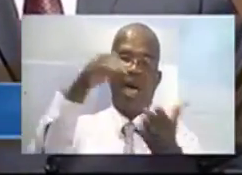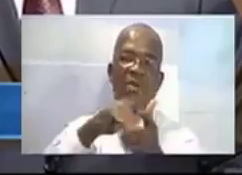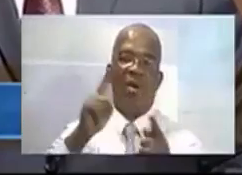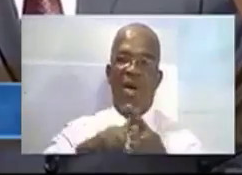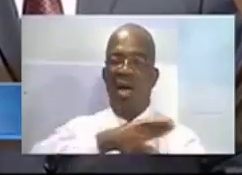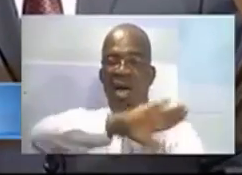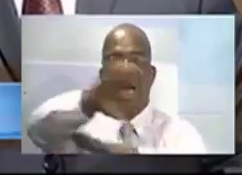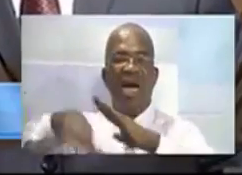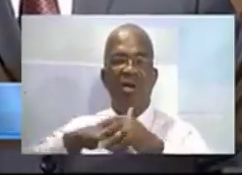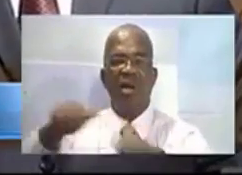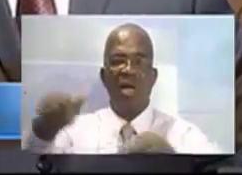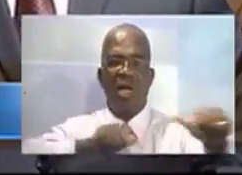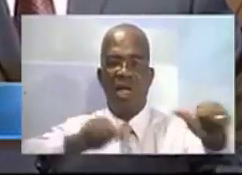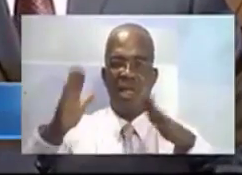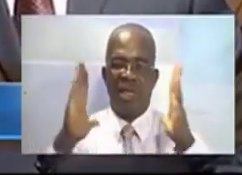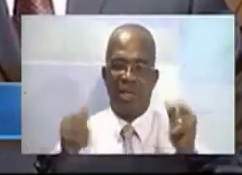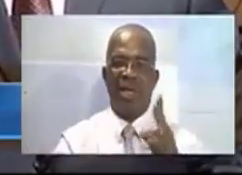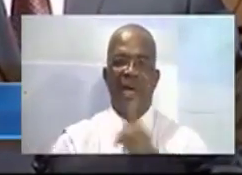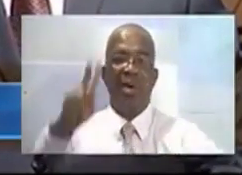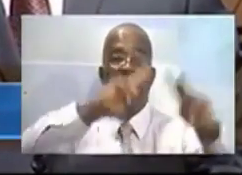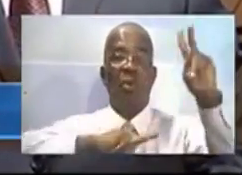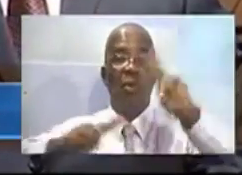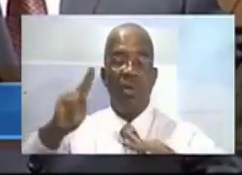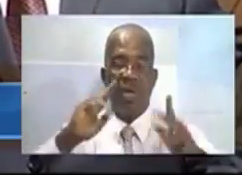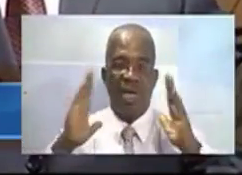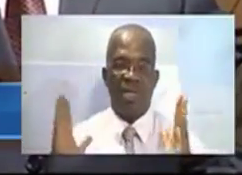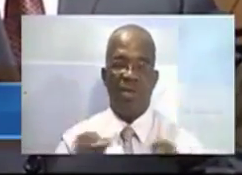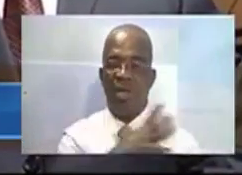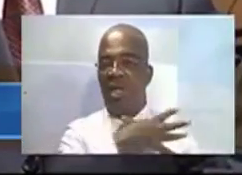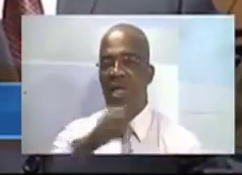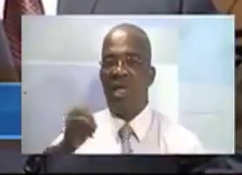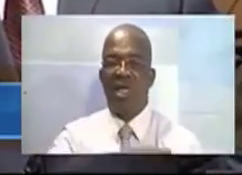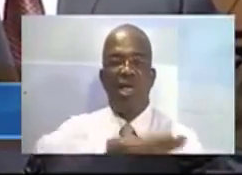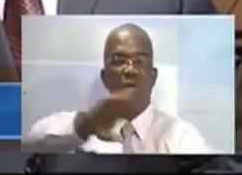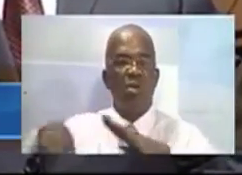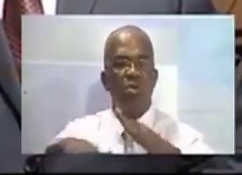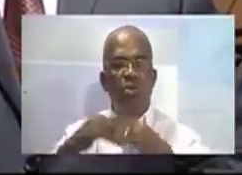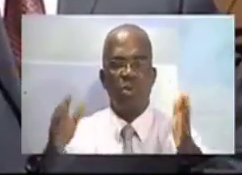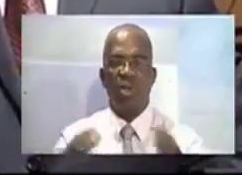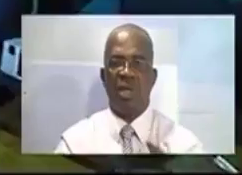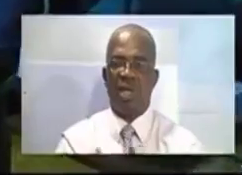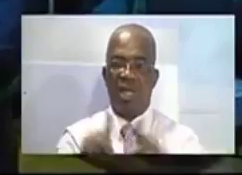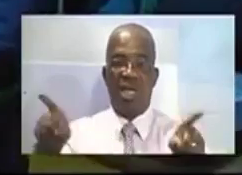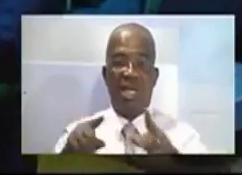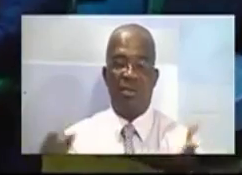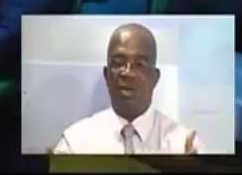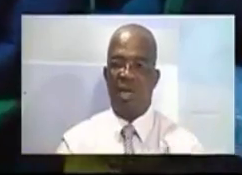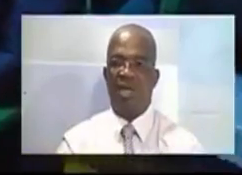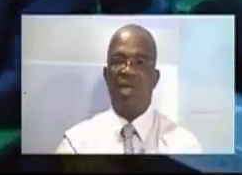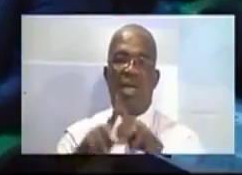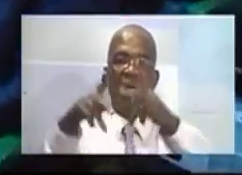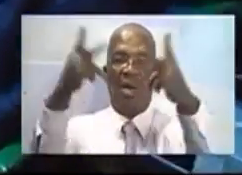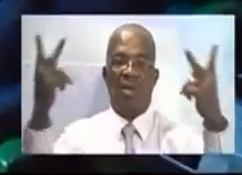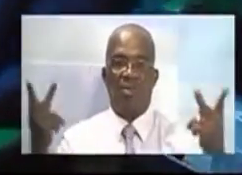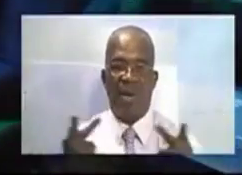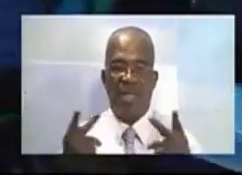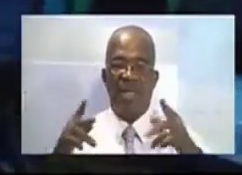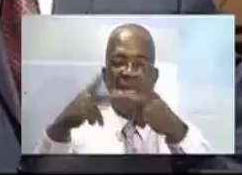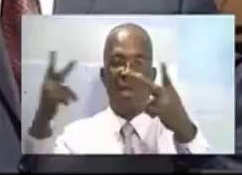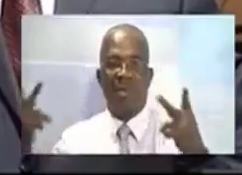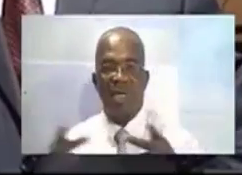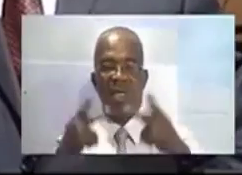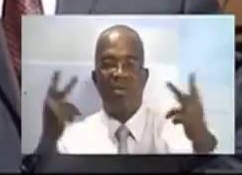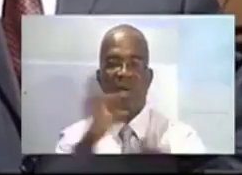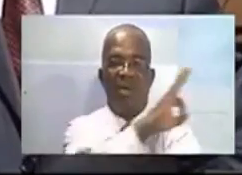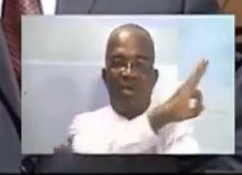tous les acteurs, à tous ceux qui s'occupent de ces différents parcs-là, de s'engager